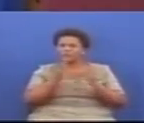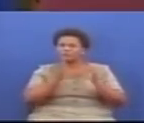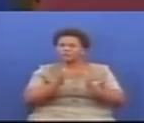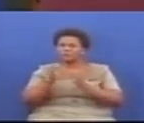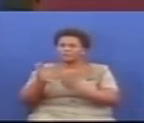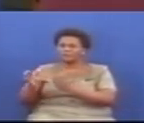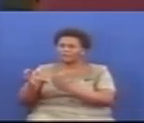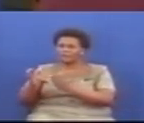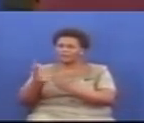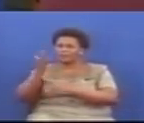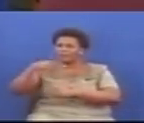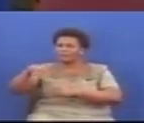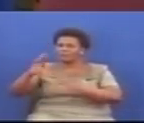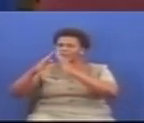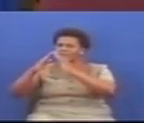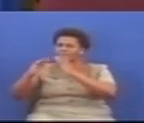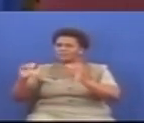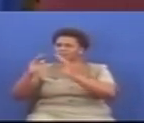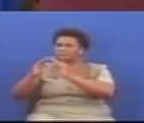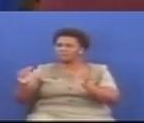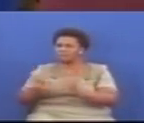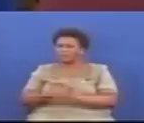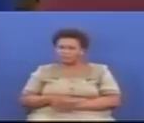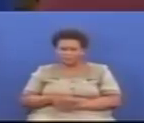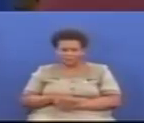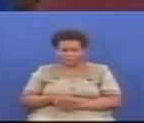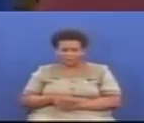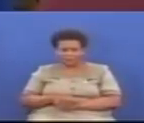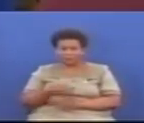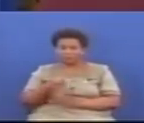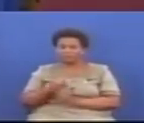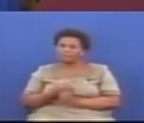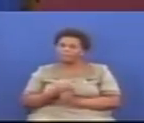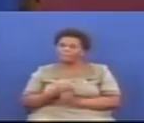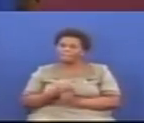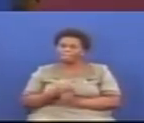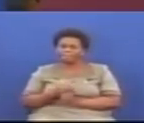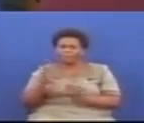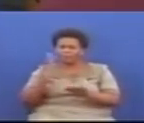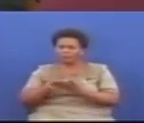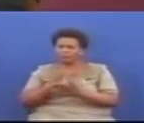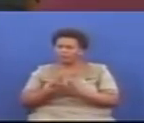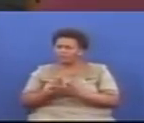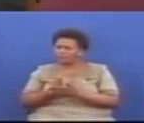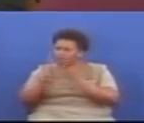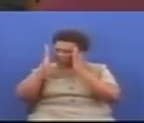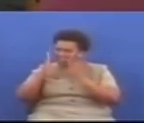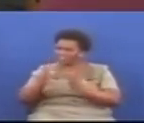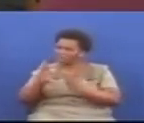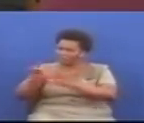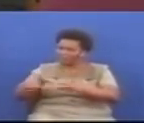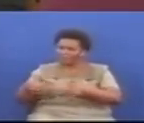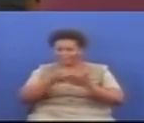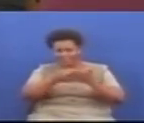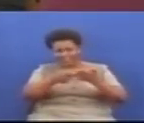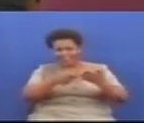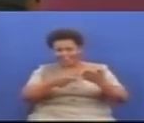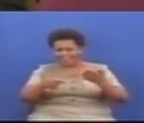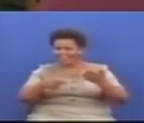Misri AFCON, wabunge wamejiandikisha kwa kweli.